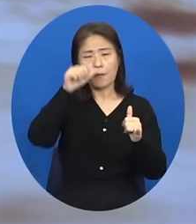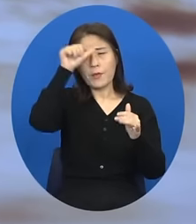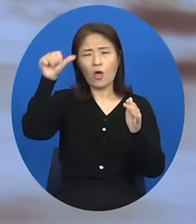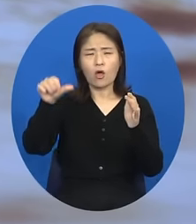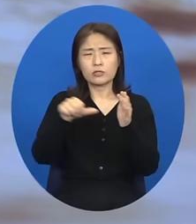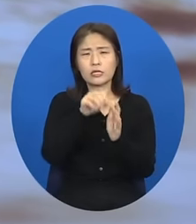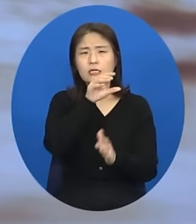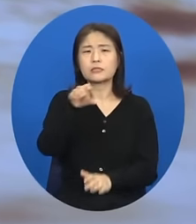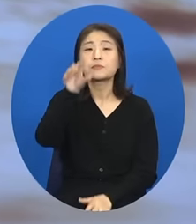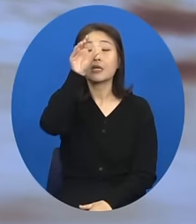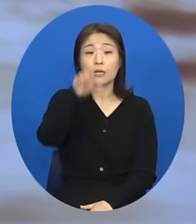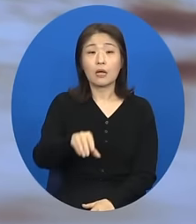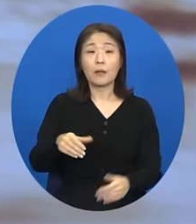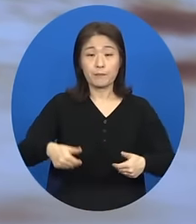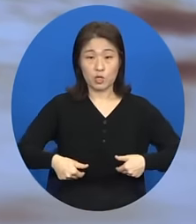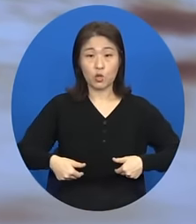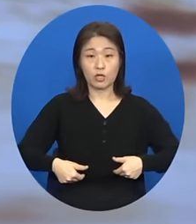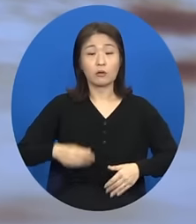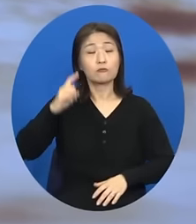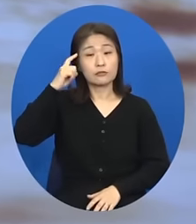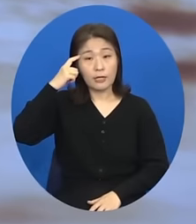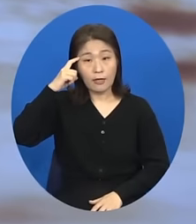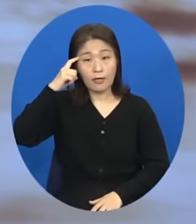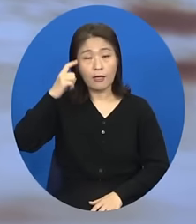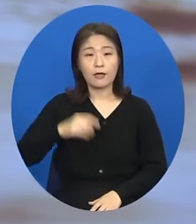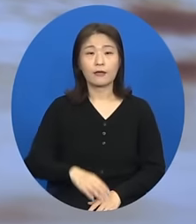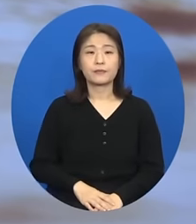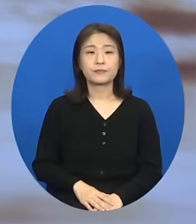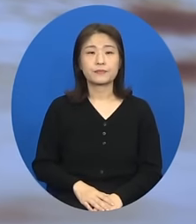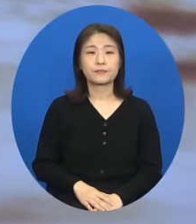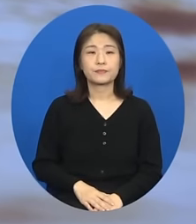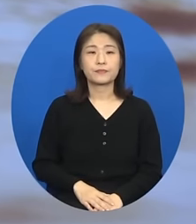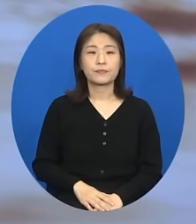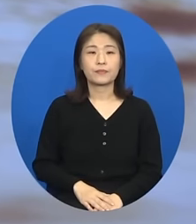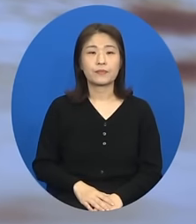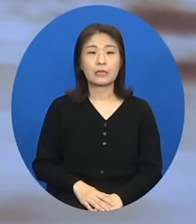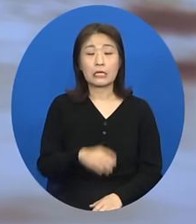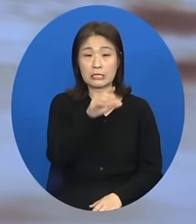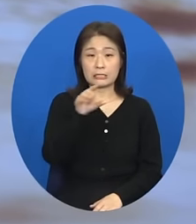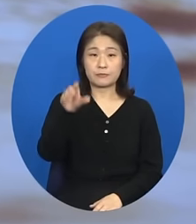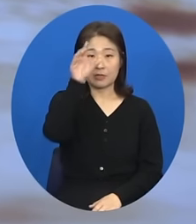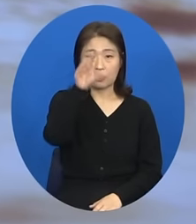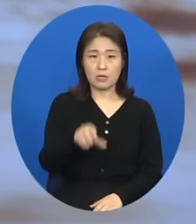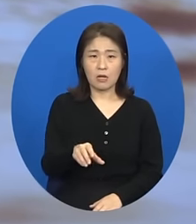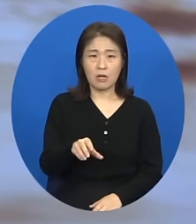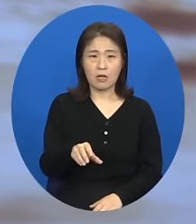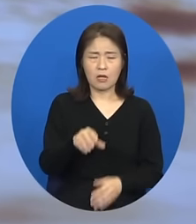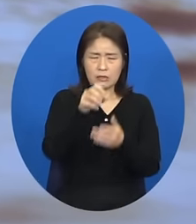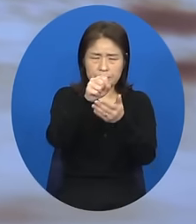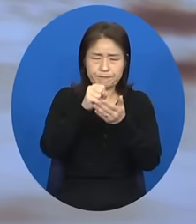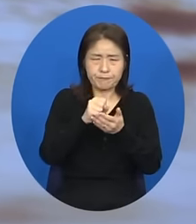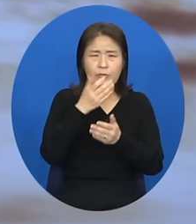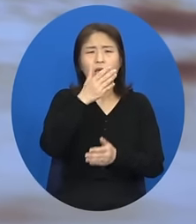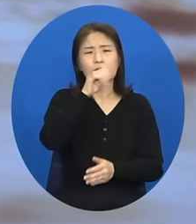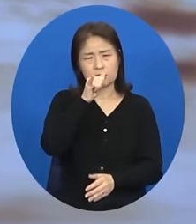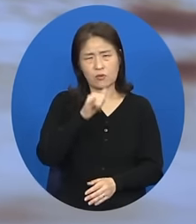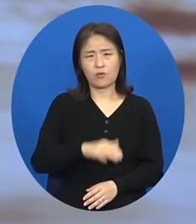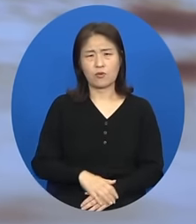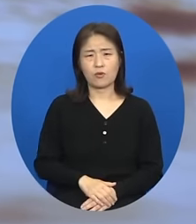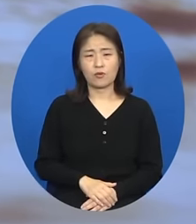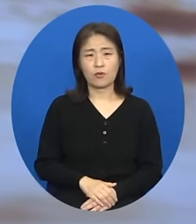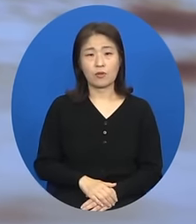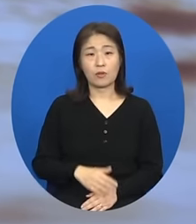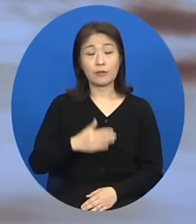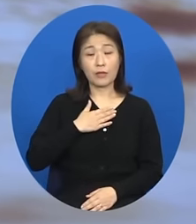필요합니다. 이것을 경험한 사람만이 십자가를 붙들게 되는 거예요. 여러분, 저는 이것을